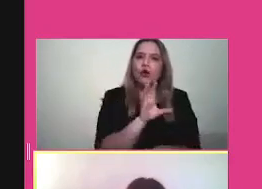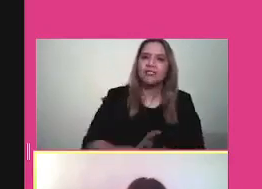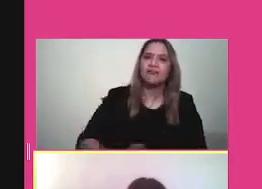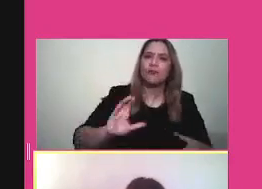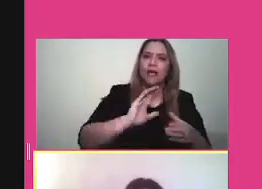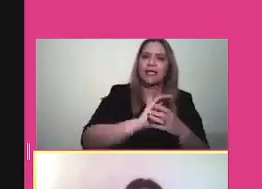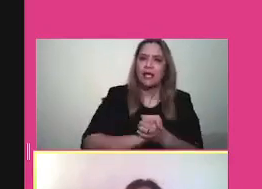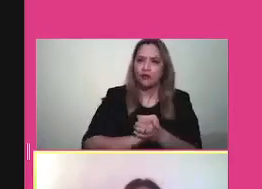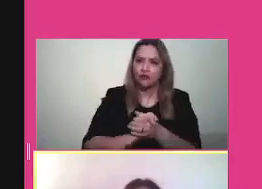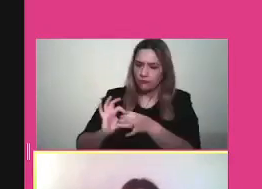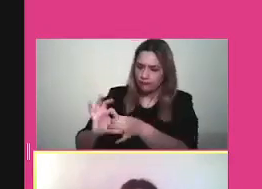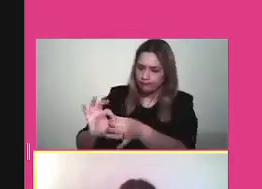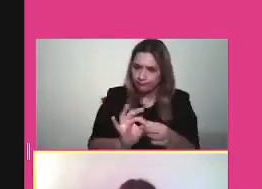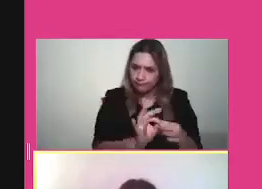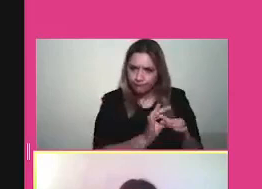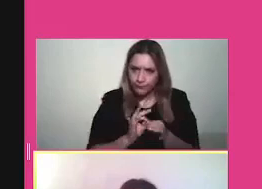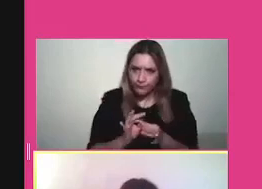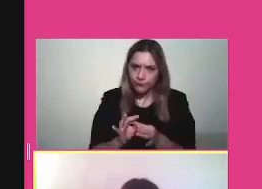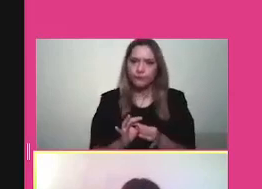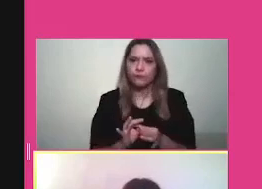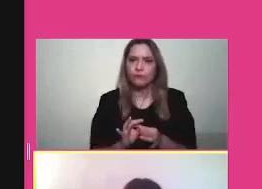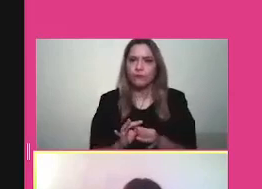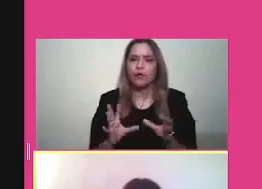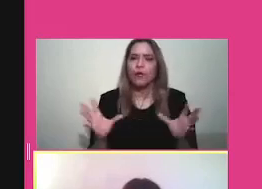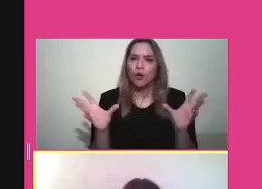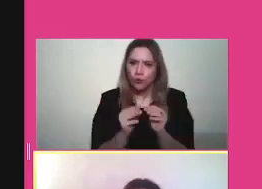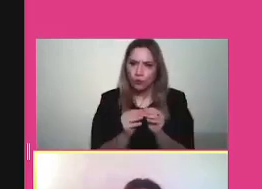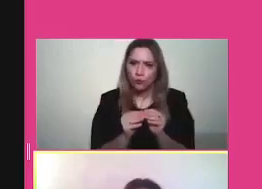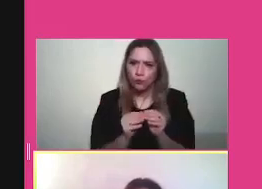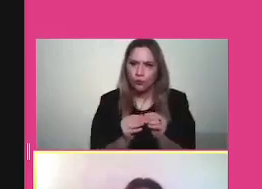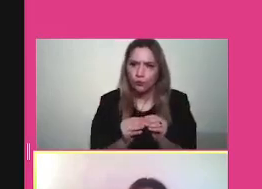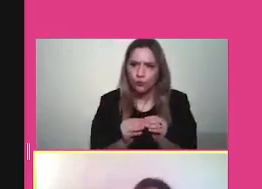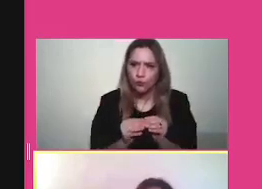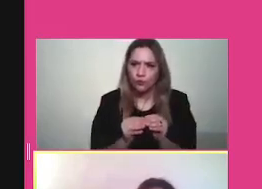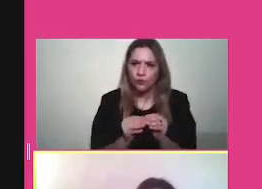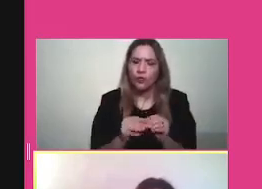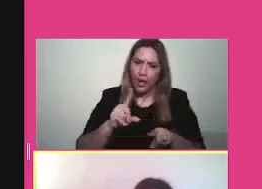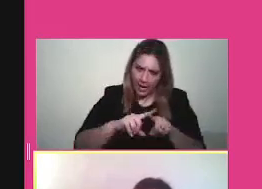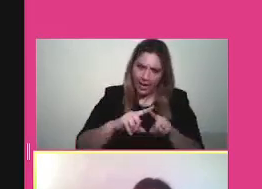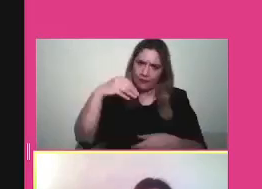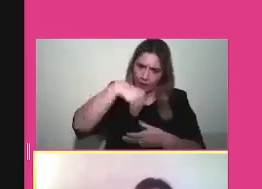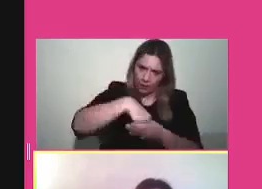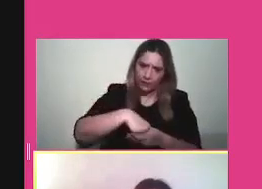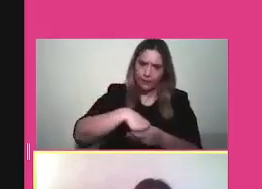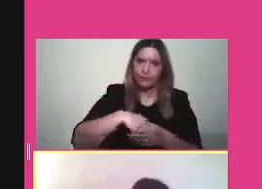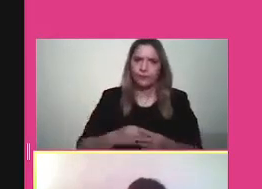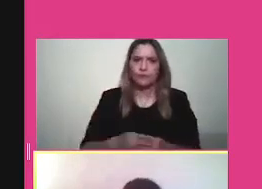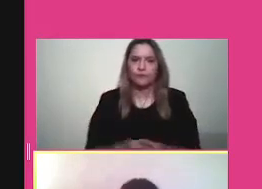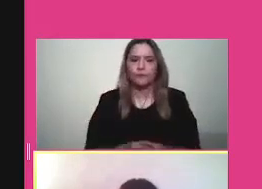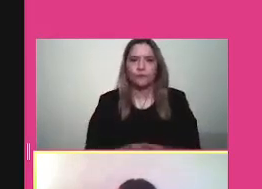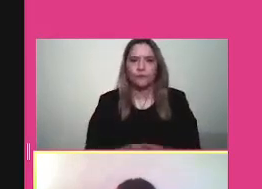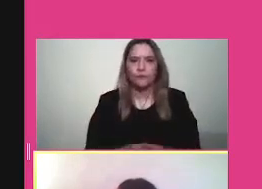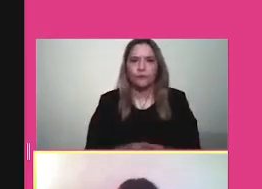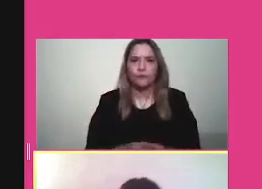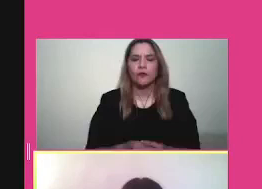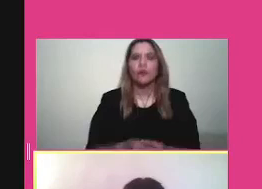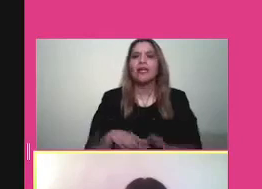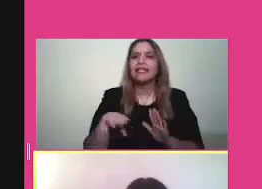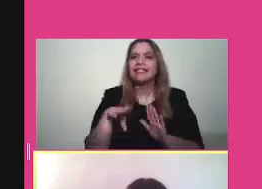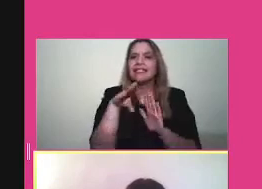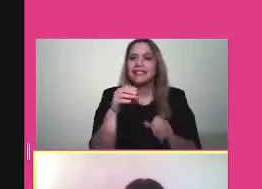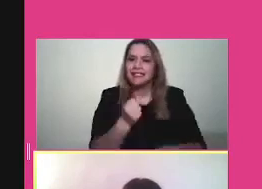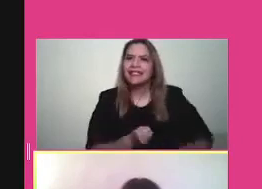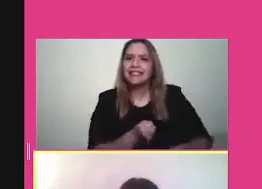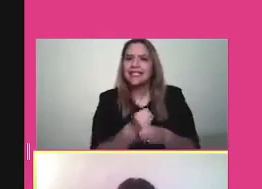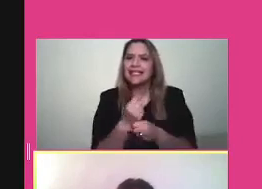Ευρωπαϊκής Ένωσης, μεταξύ των οποίων είναι και η Ελλάδα. Η οικονομική στήριξη τώρα